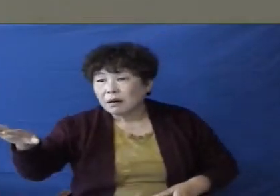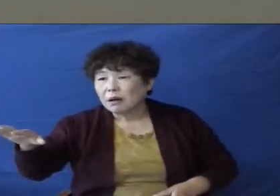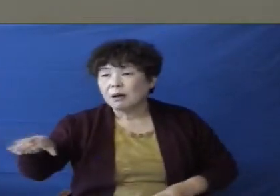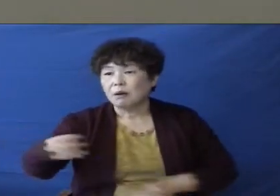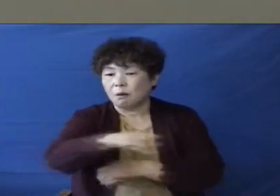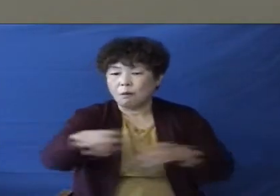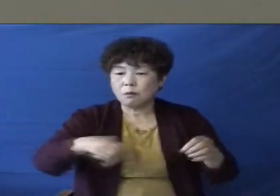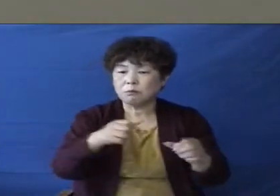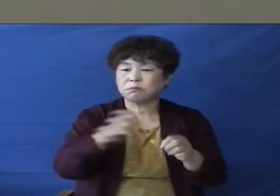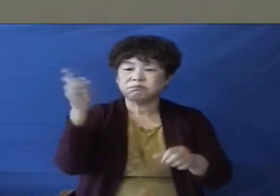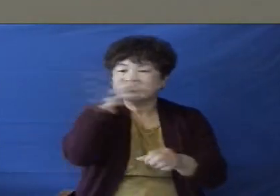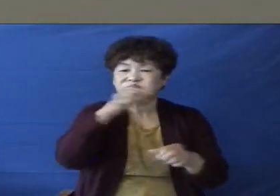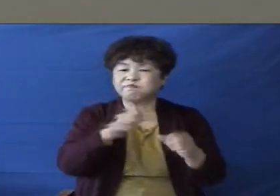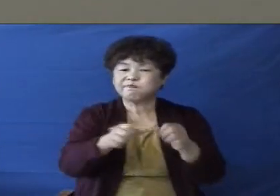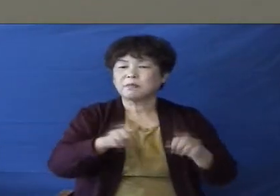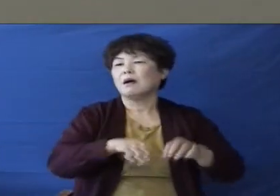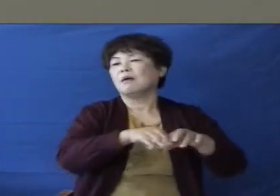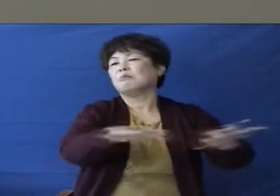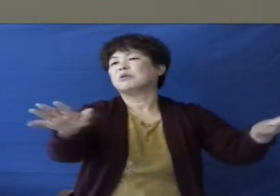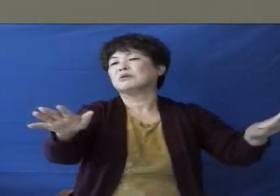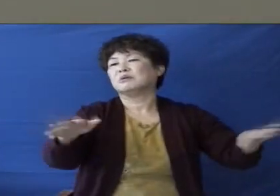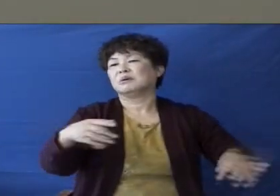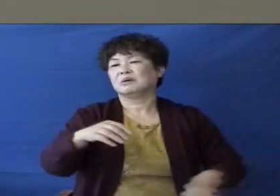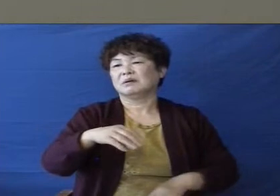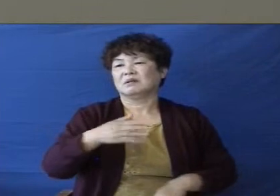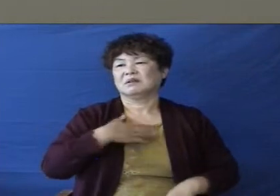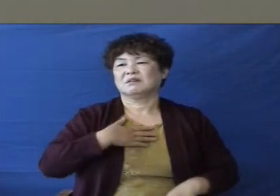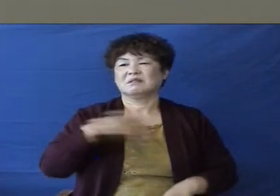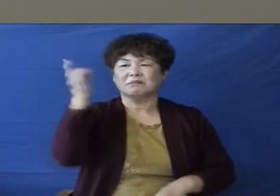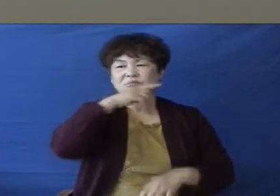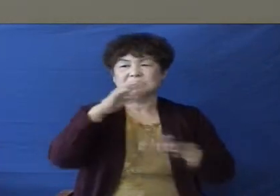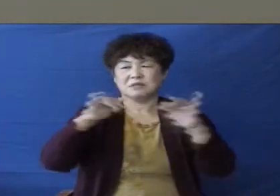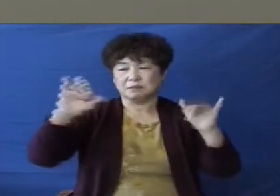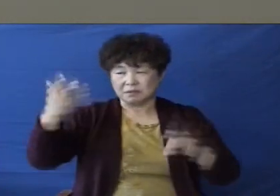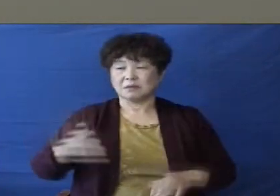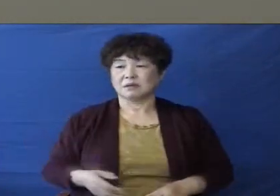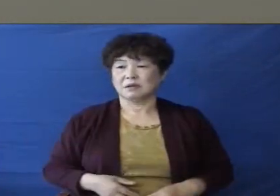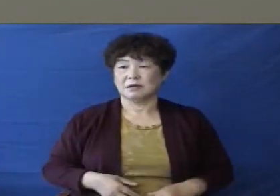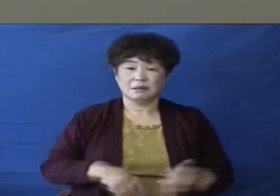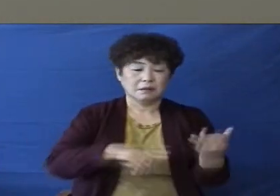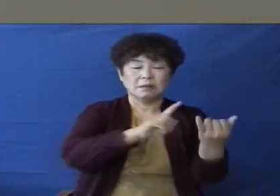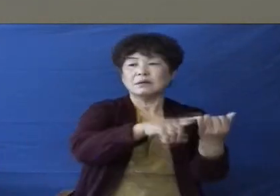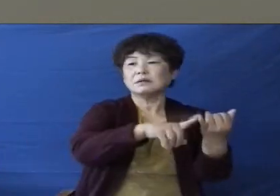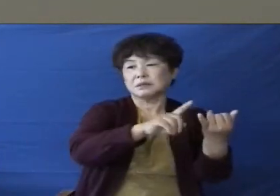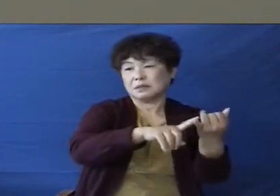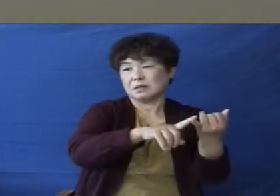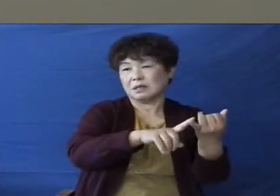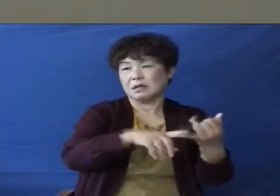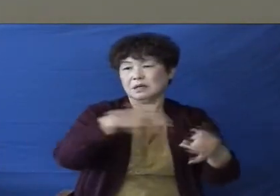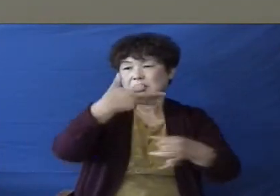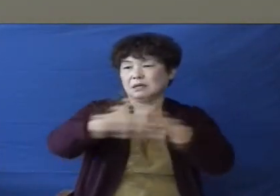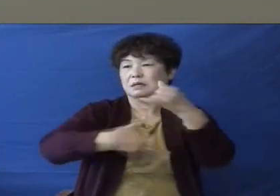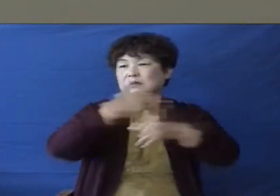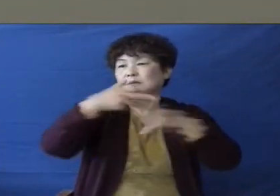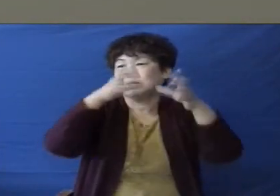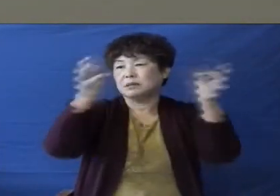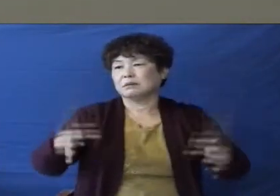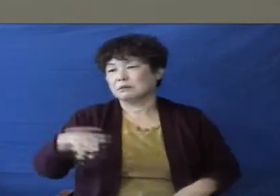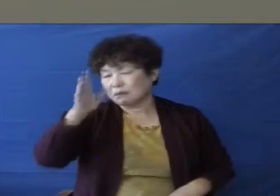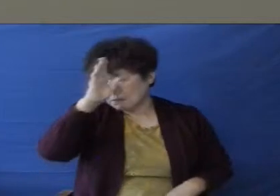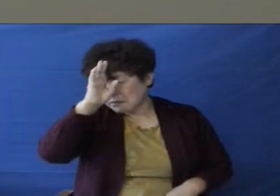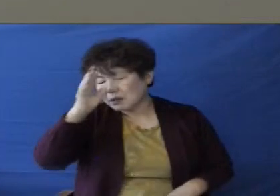묶여서 종로 트란 전자가 드디어 이제는 예수님으로 말미암아 서 회복이 됐는데 그게 왜 즐겁지가 않아요 왜